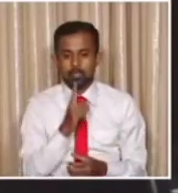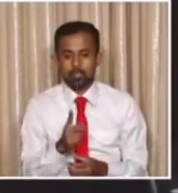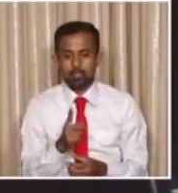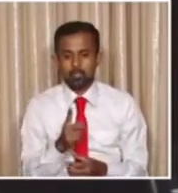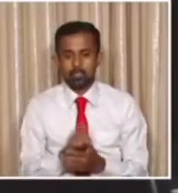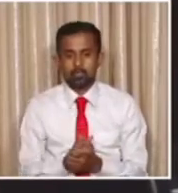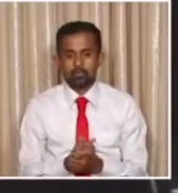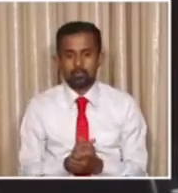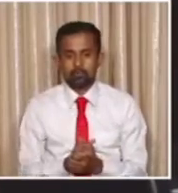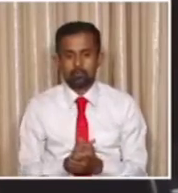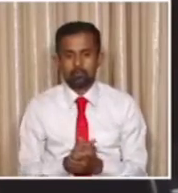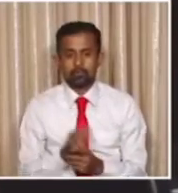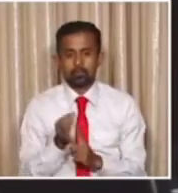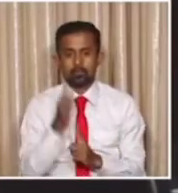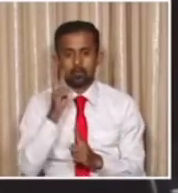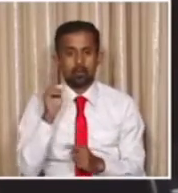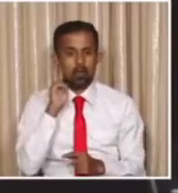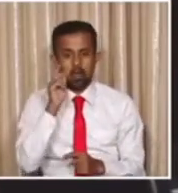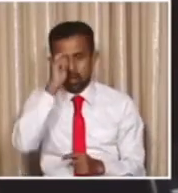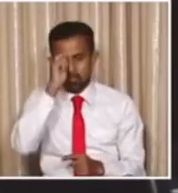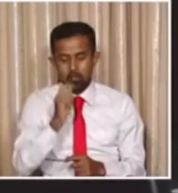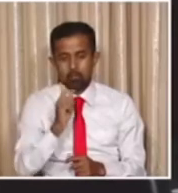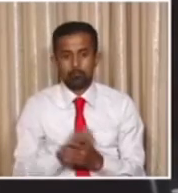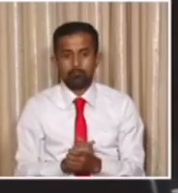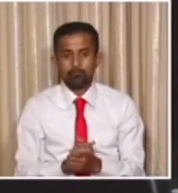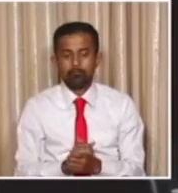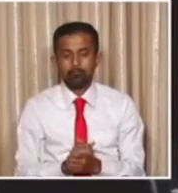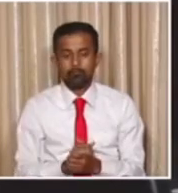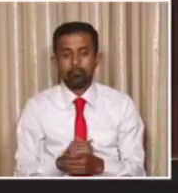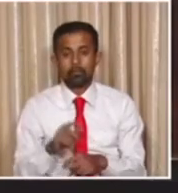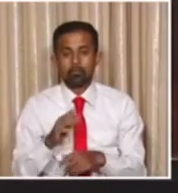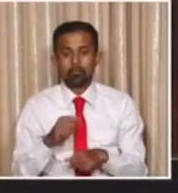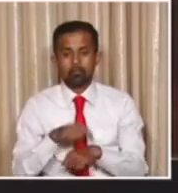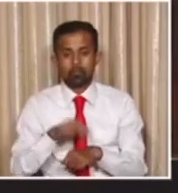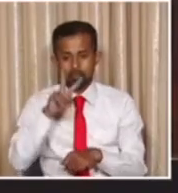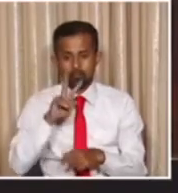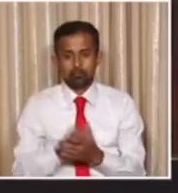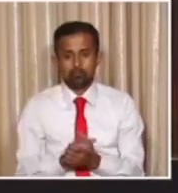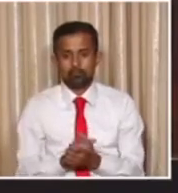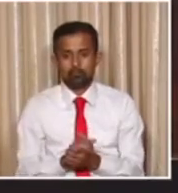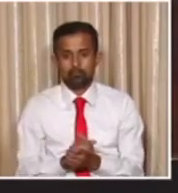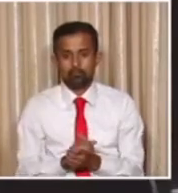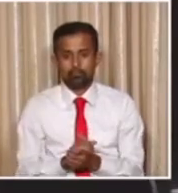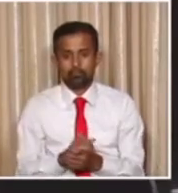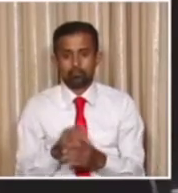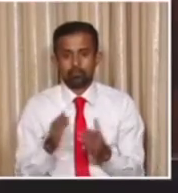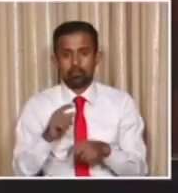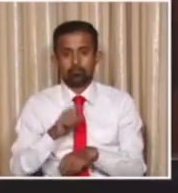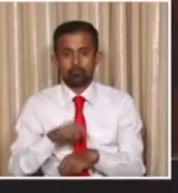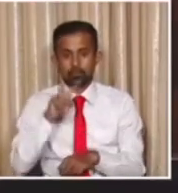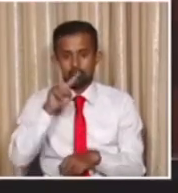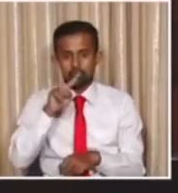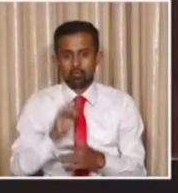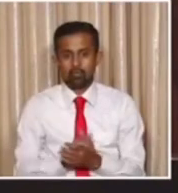දැන් ජනාධිපති වික්‍රමසිංහ මහත්මයා අහනවා මොකද තියෙන්නේ මුල්‍ය අරමුදල් ඔබතුමාට මේ විදිහට කාලයක් තියෙනවා මොකද you